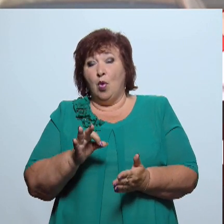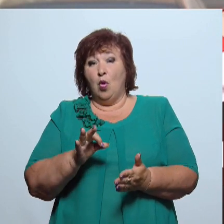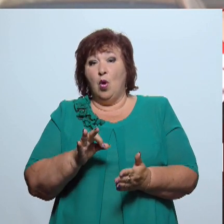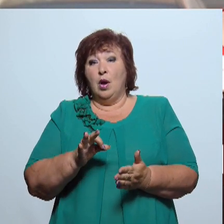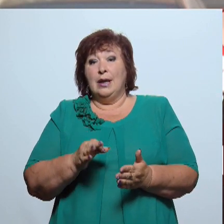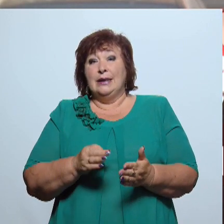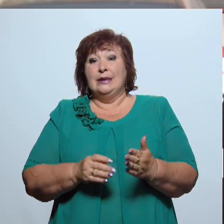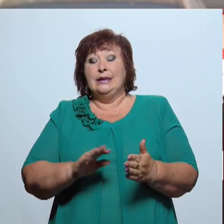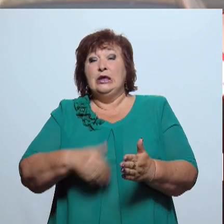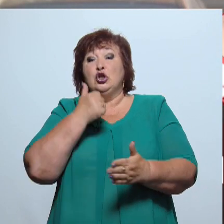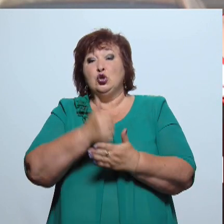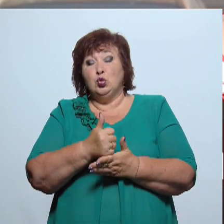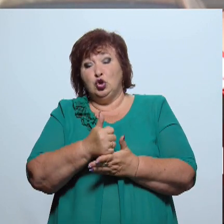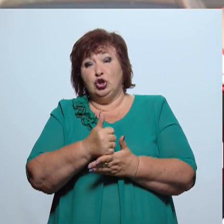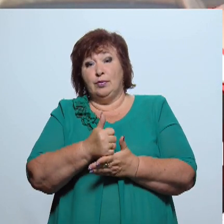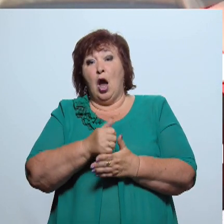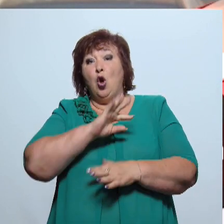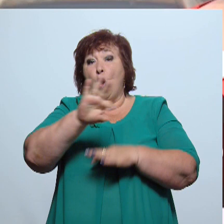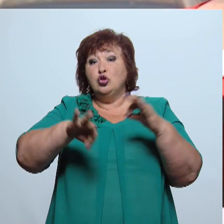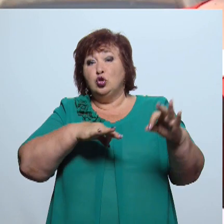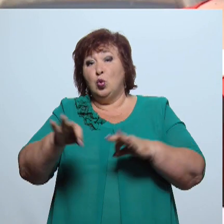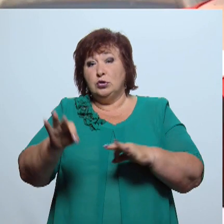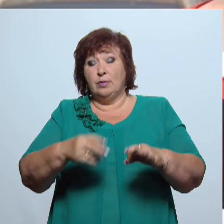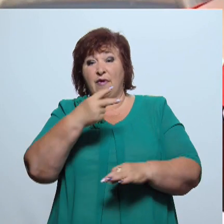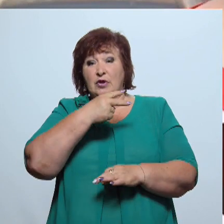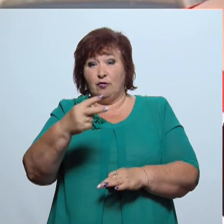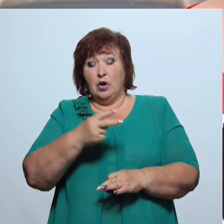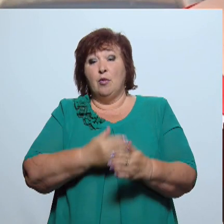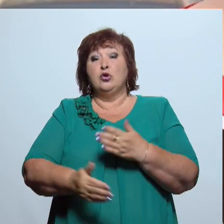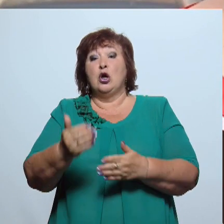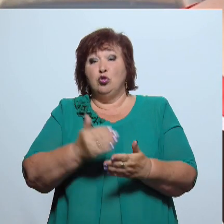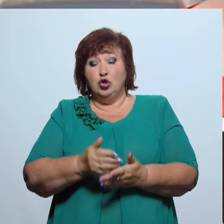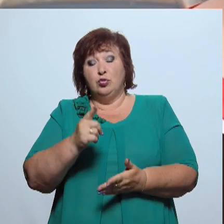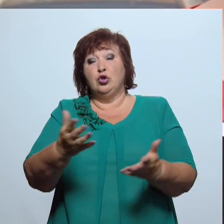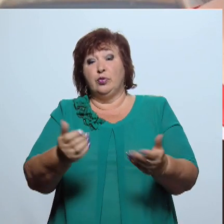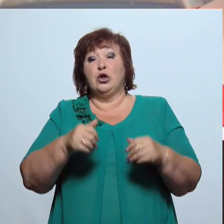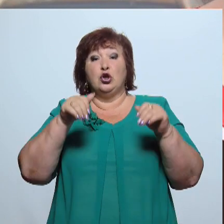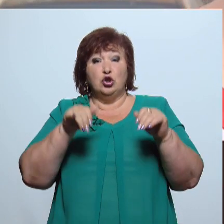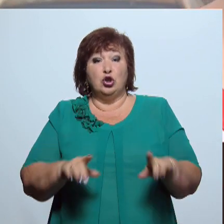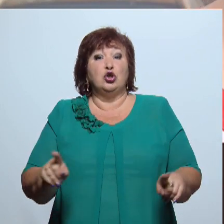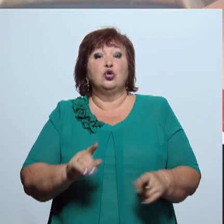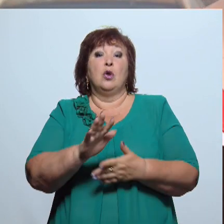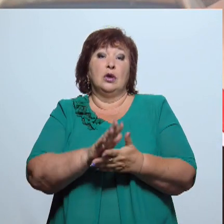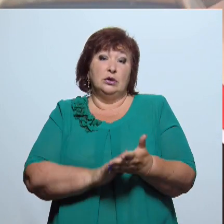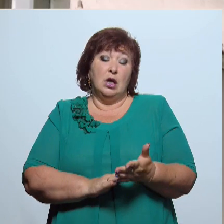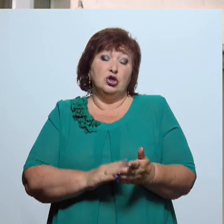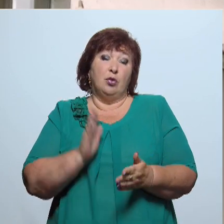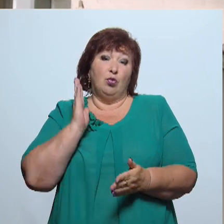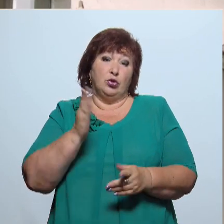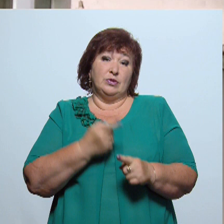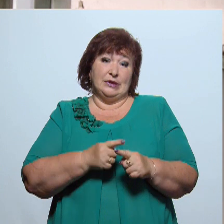несущим конструкциям второго этажа. И по заключению этой экспертизы, конечно, будет принято решение, что дальше делать с данным